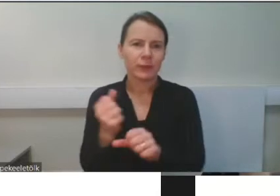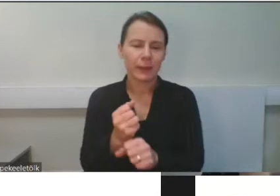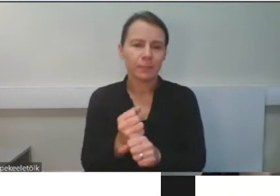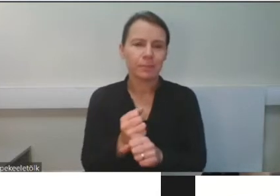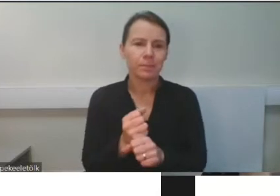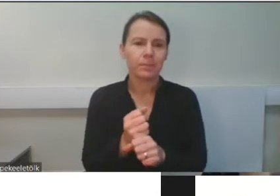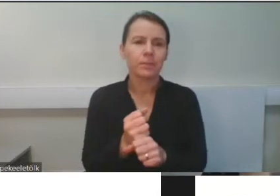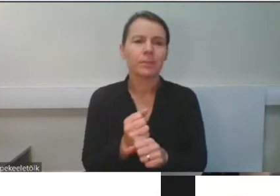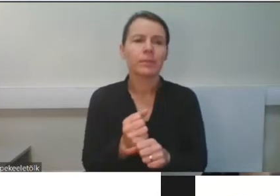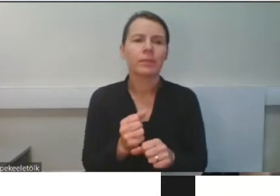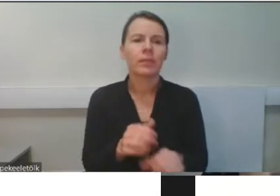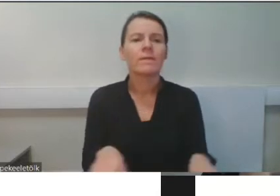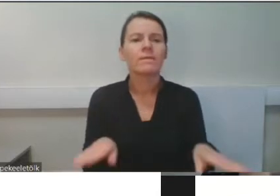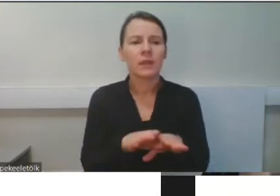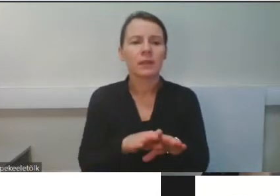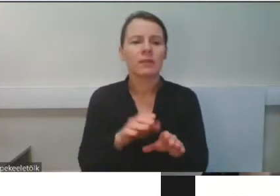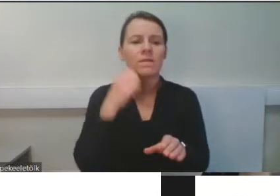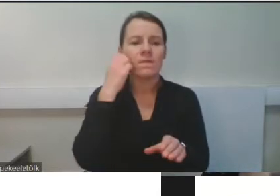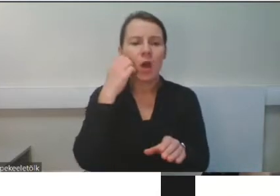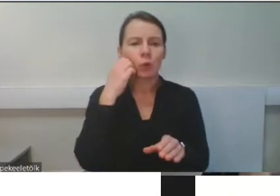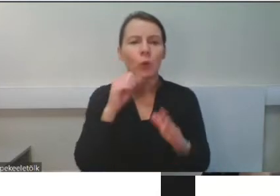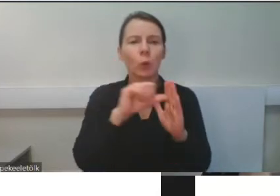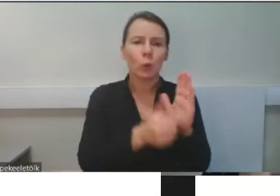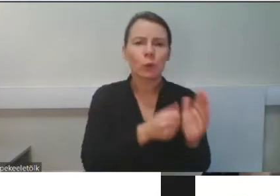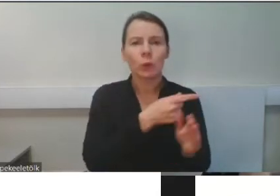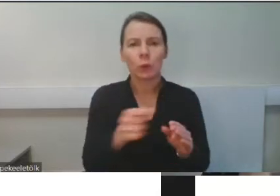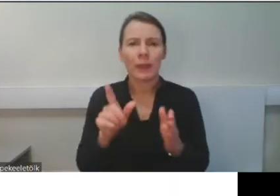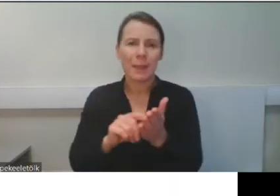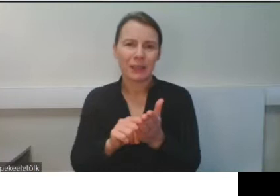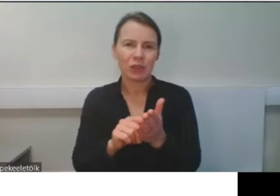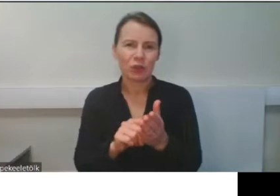ole ja aga on siis ise aktiivselt tööd otsimas .